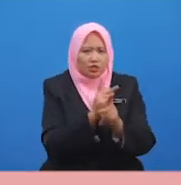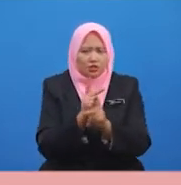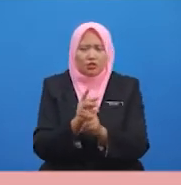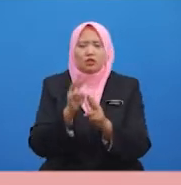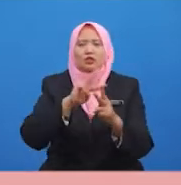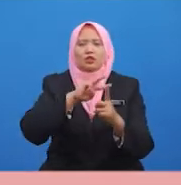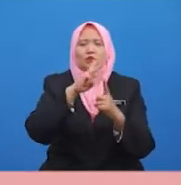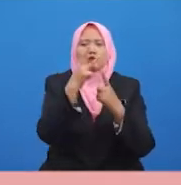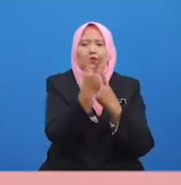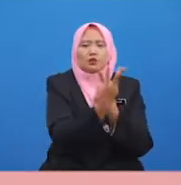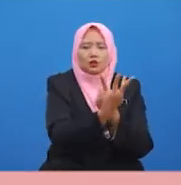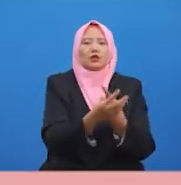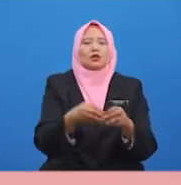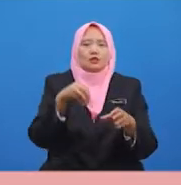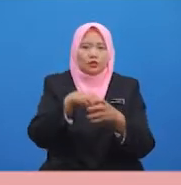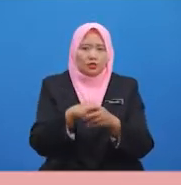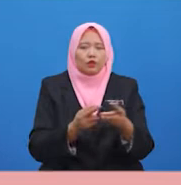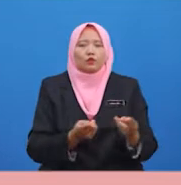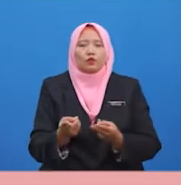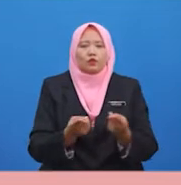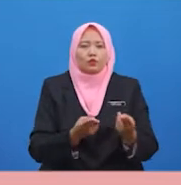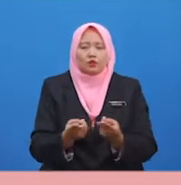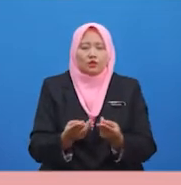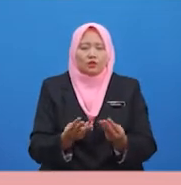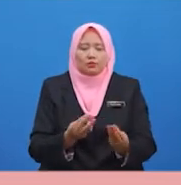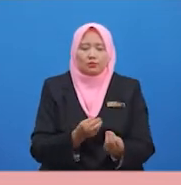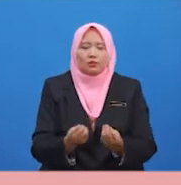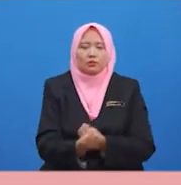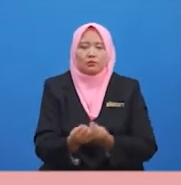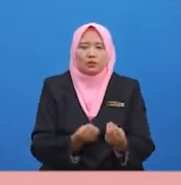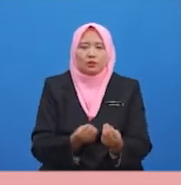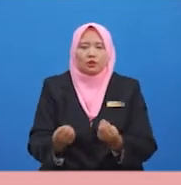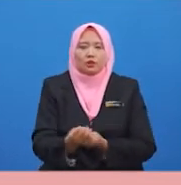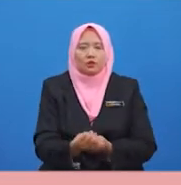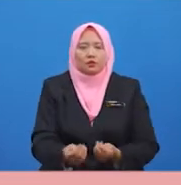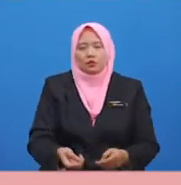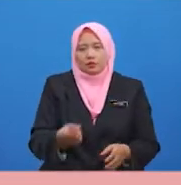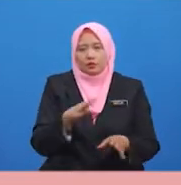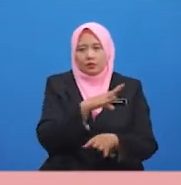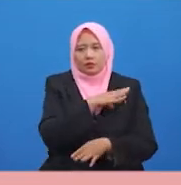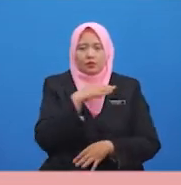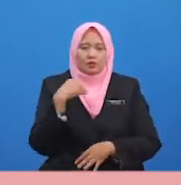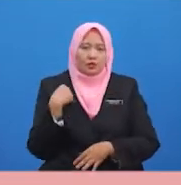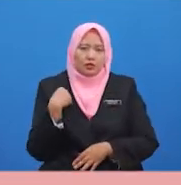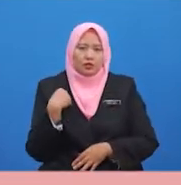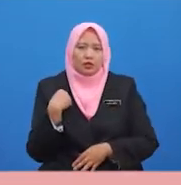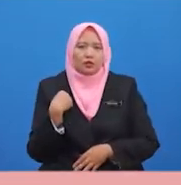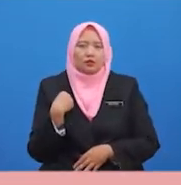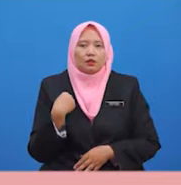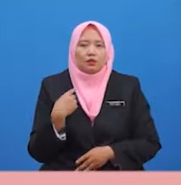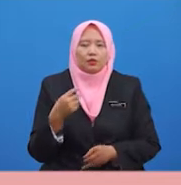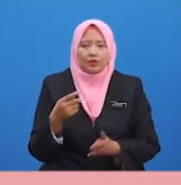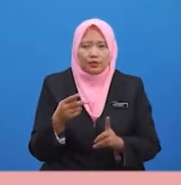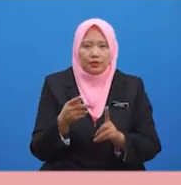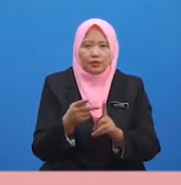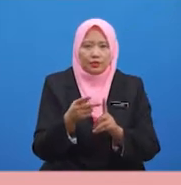dalam urusan muamalah, khususnya hubungan dengan sesama manusia yang berkaitan